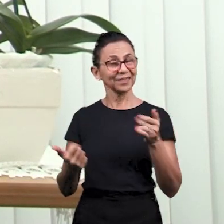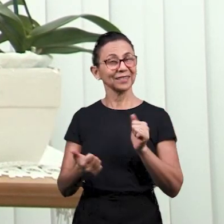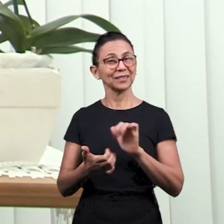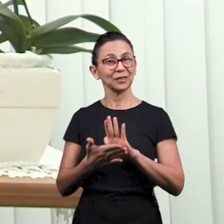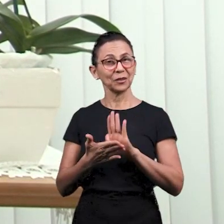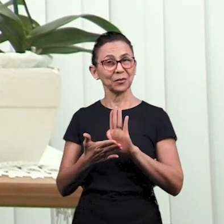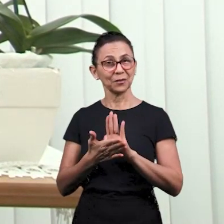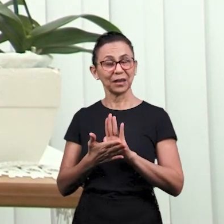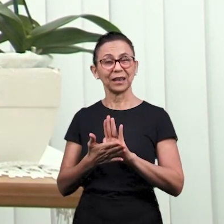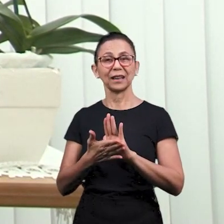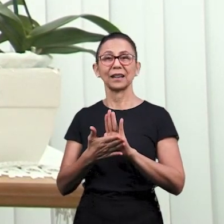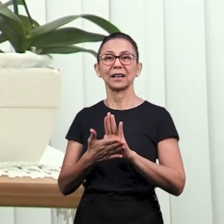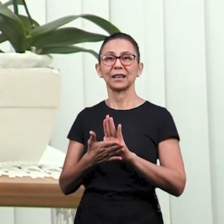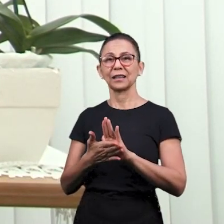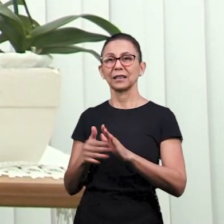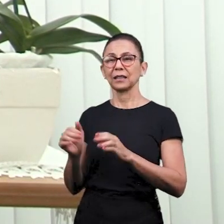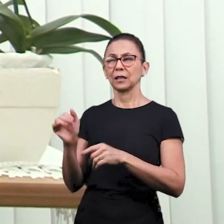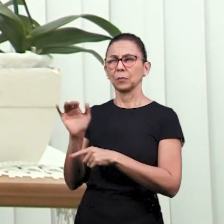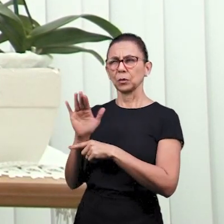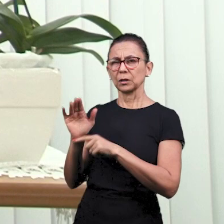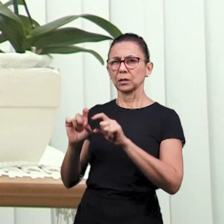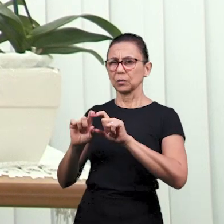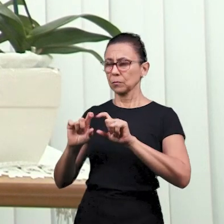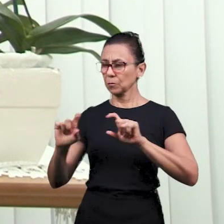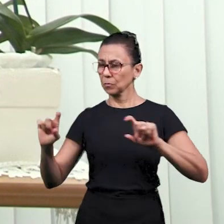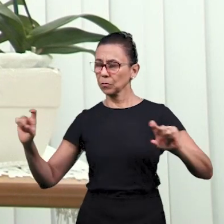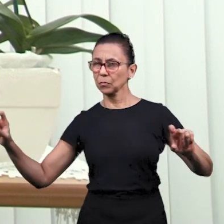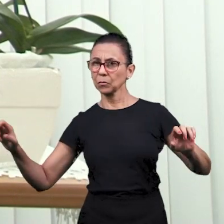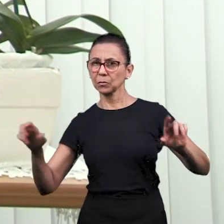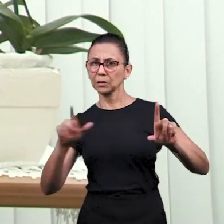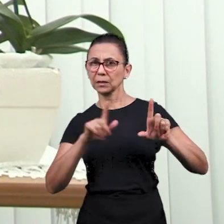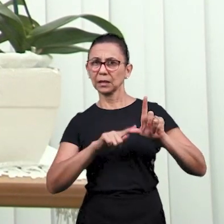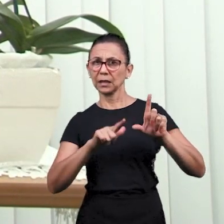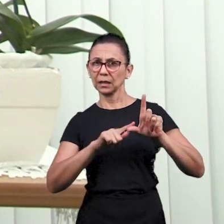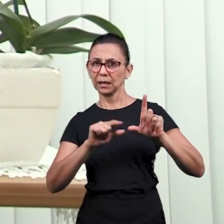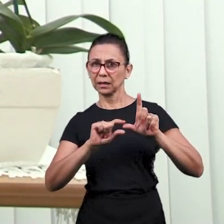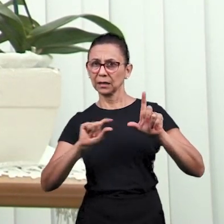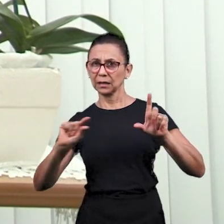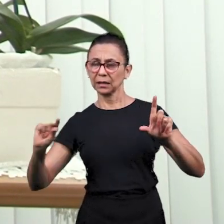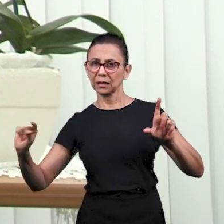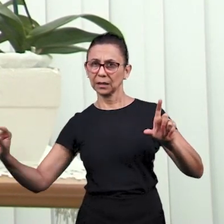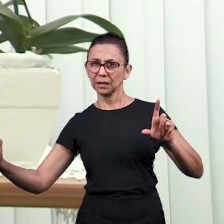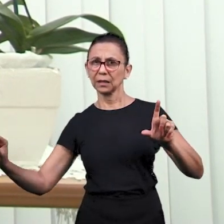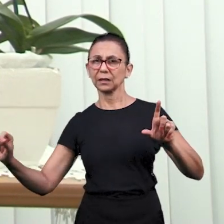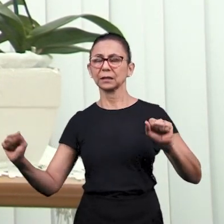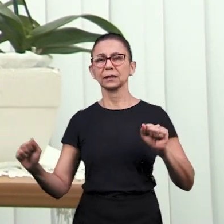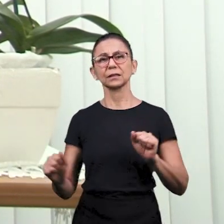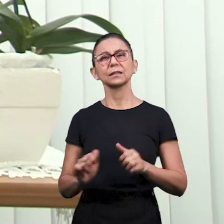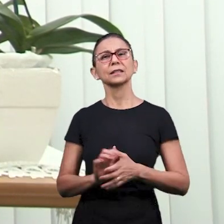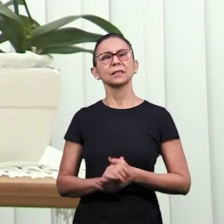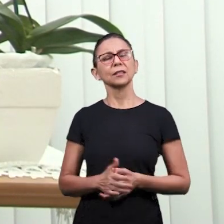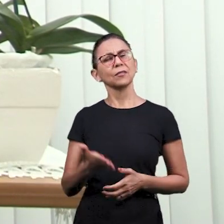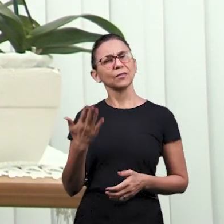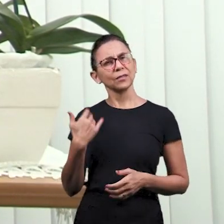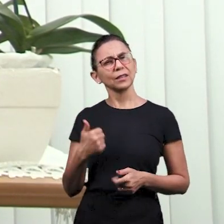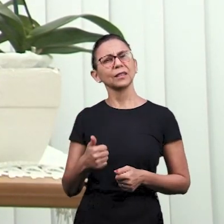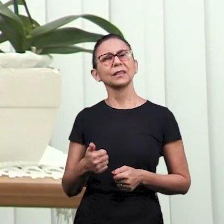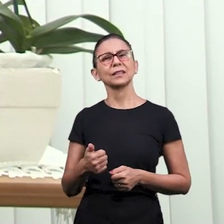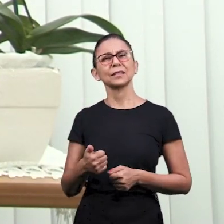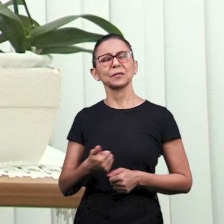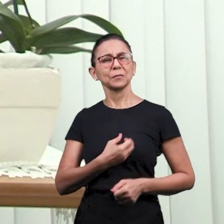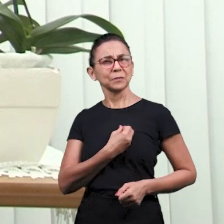славить Господа, и псалом будет проецироваться, и вы можете, те, кто знает этот псалом, вы знаете